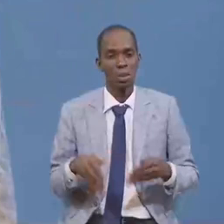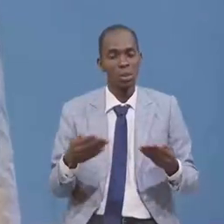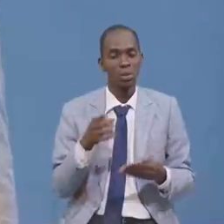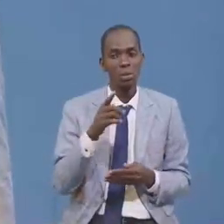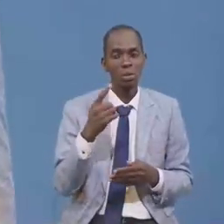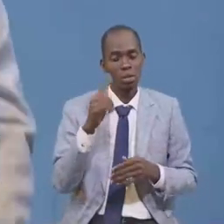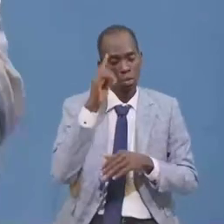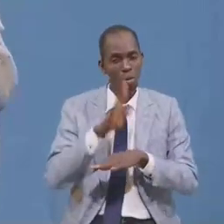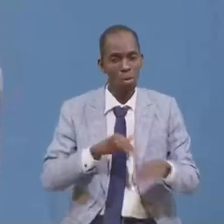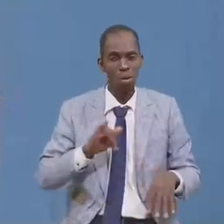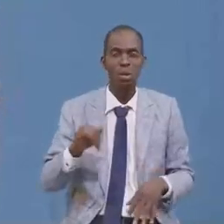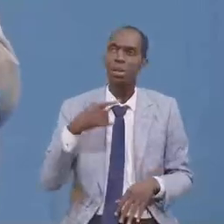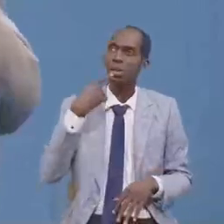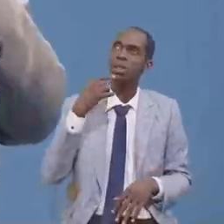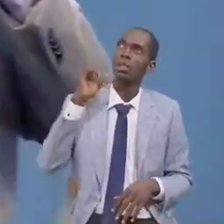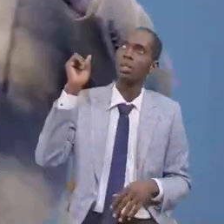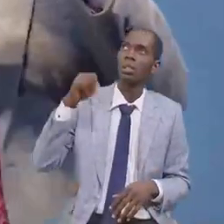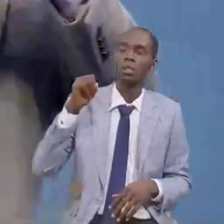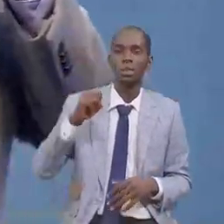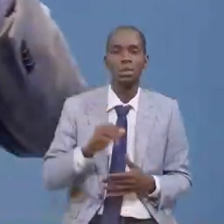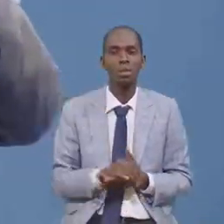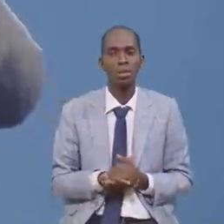Donne-moi la paix, je dirai oui.